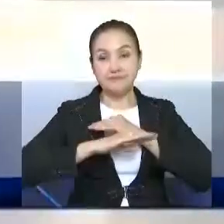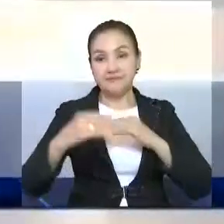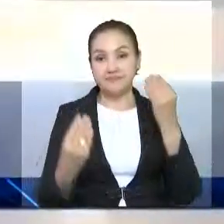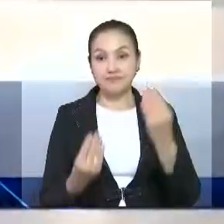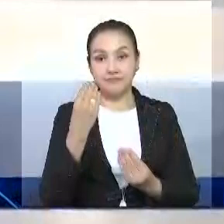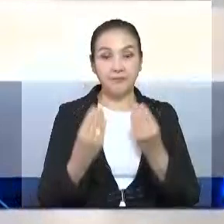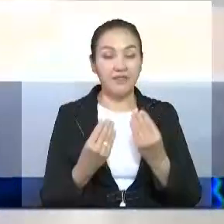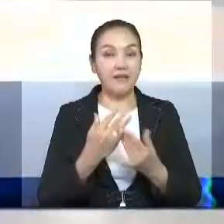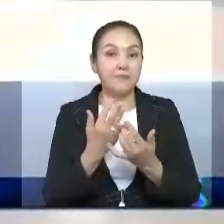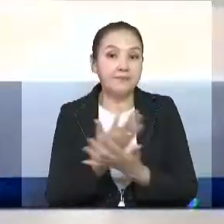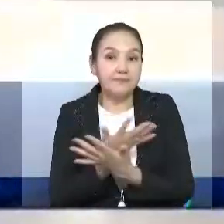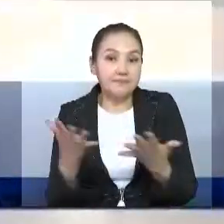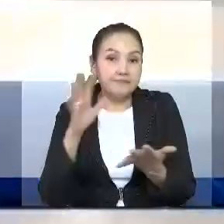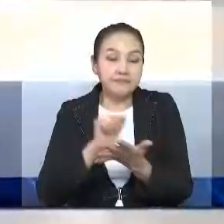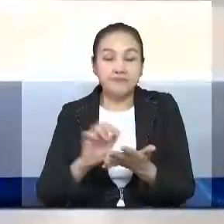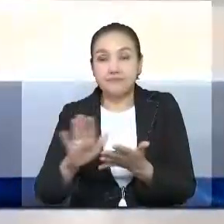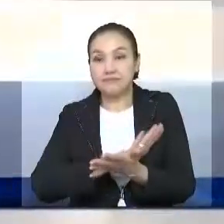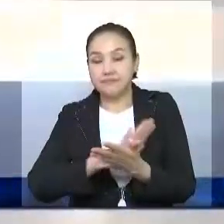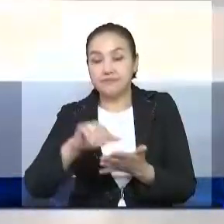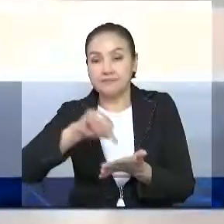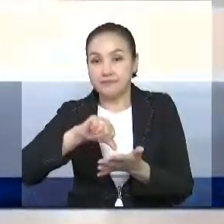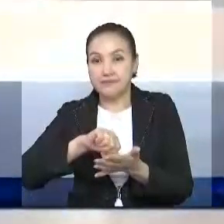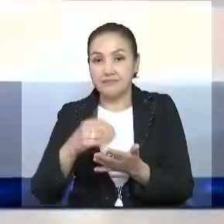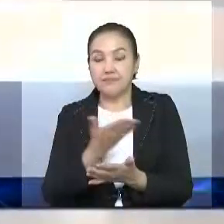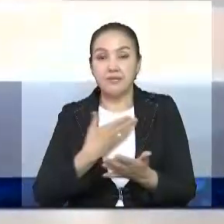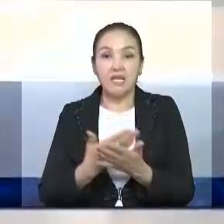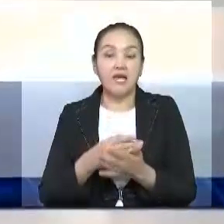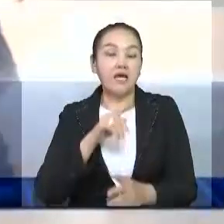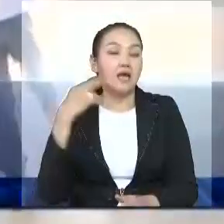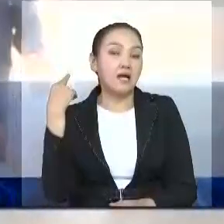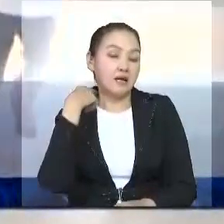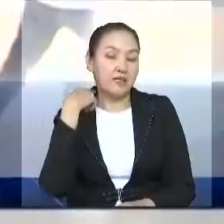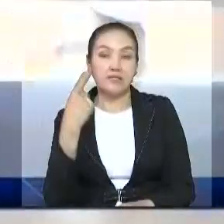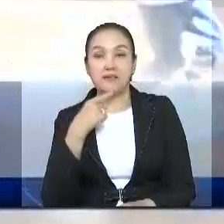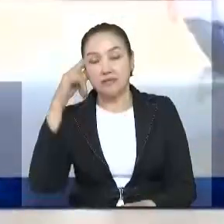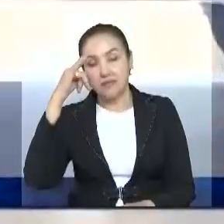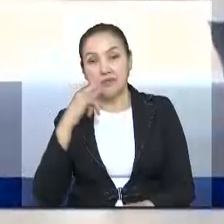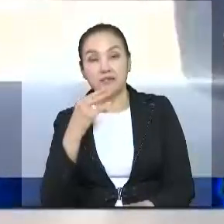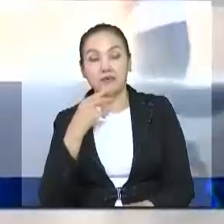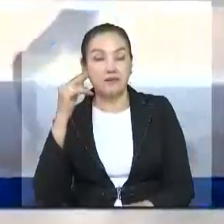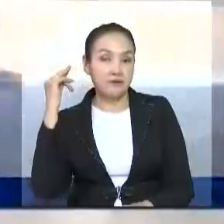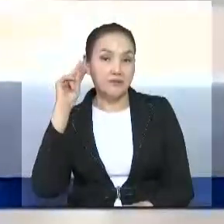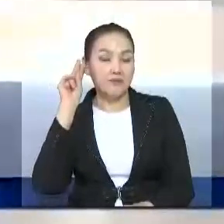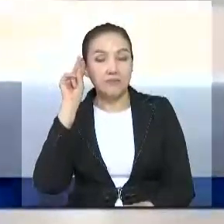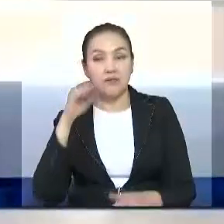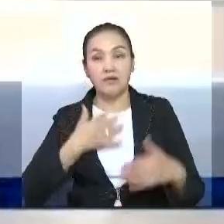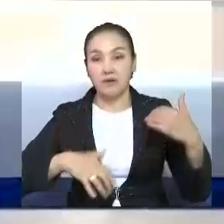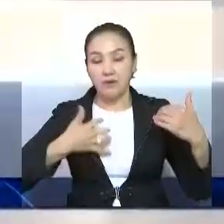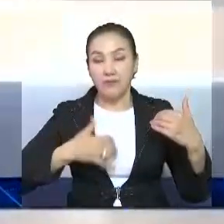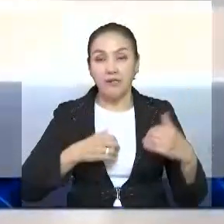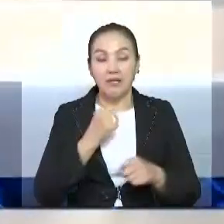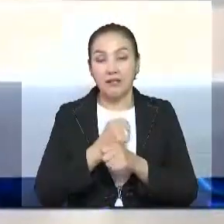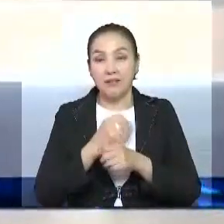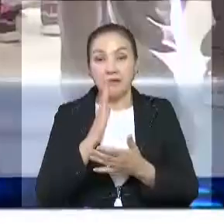қана қоймай, түрлі үйірмелерге тегін қатыса алады. Бізде қазір ағылшын тілі, қазақ тілін үйрену, домбыра, сурет салу үйірмелері